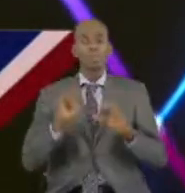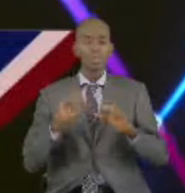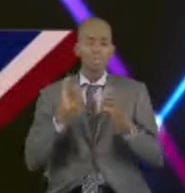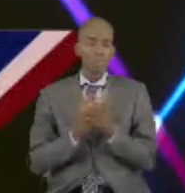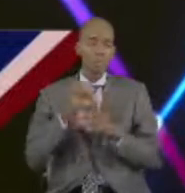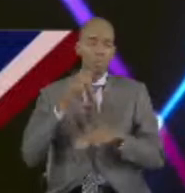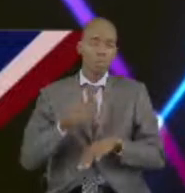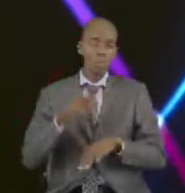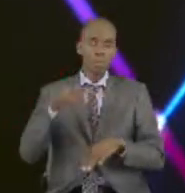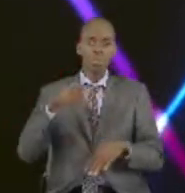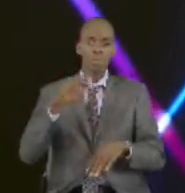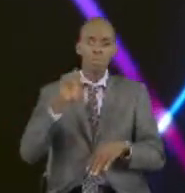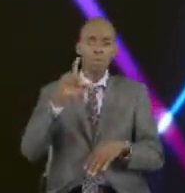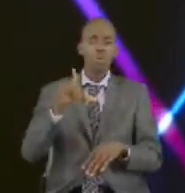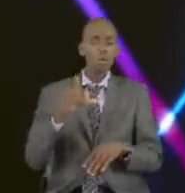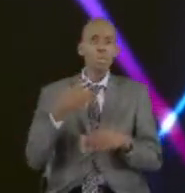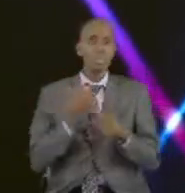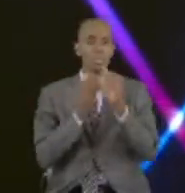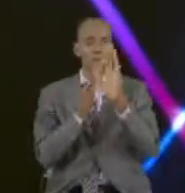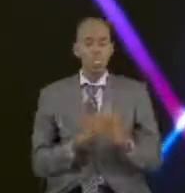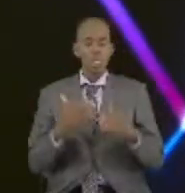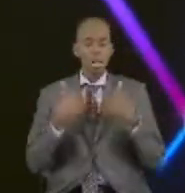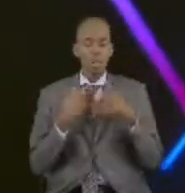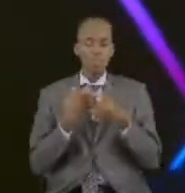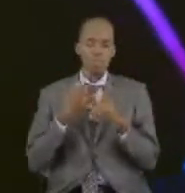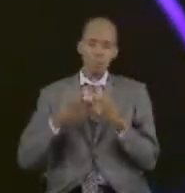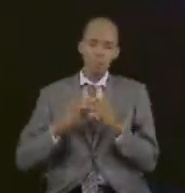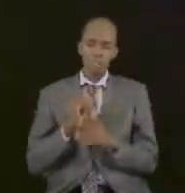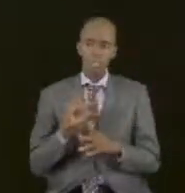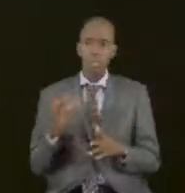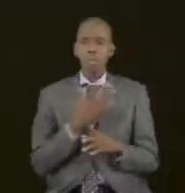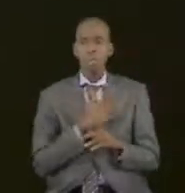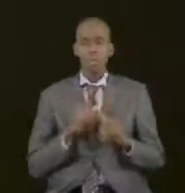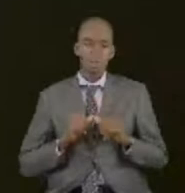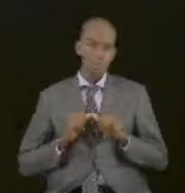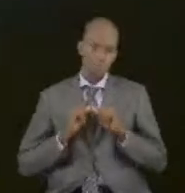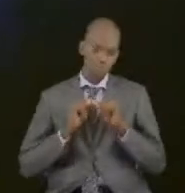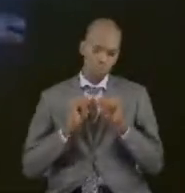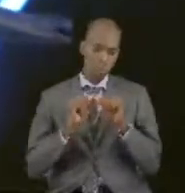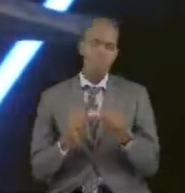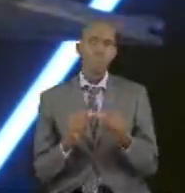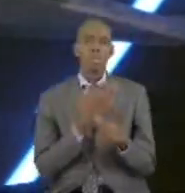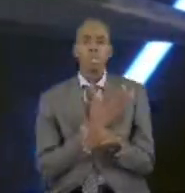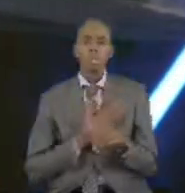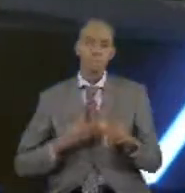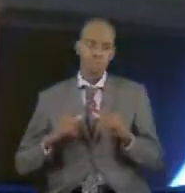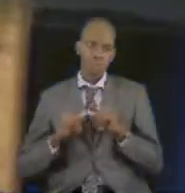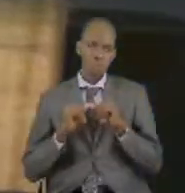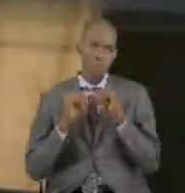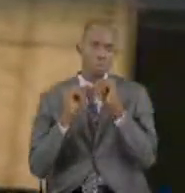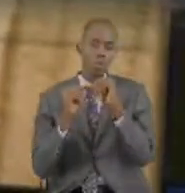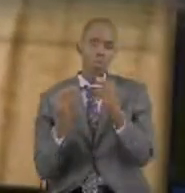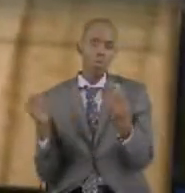d'un coeur l'avait la consécration qu'il a eue depuis le commencement il a continué il a